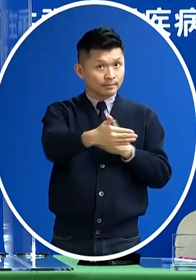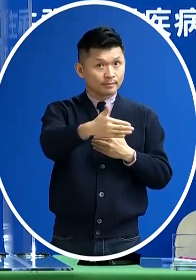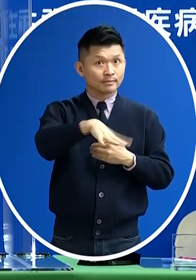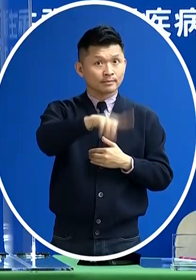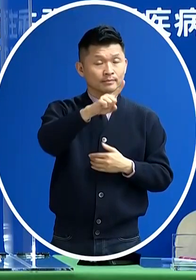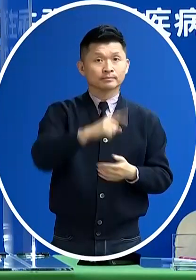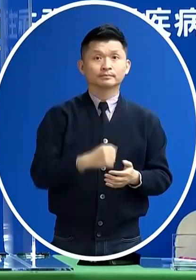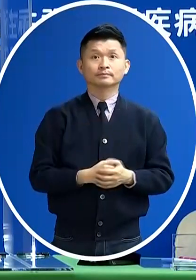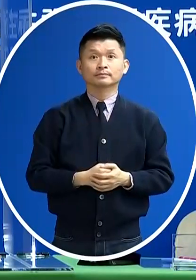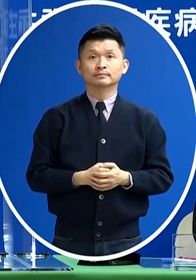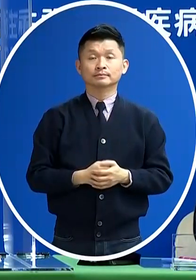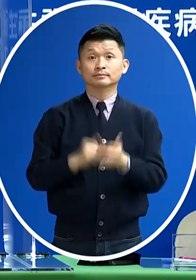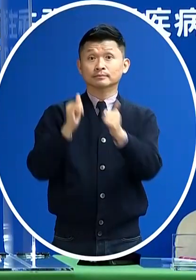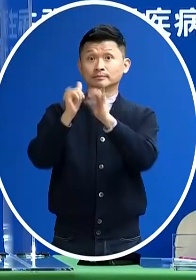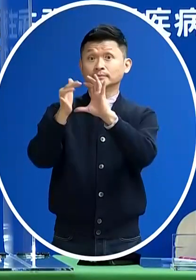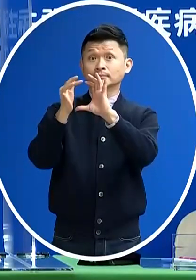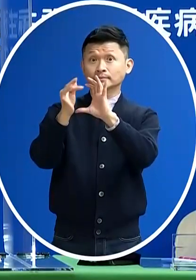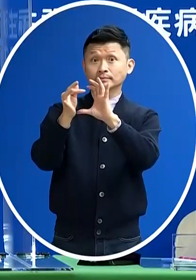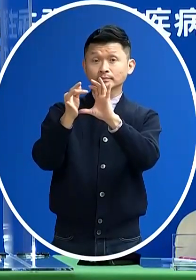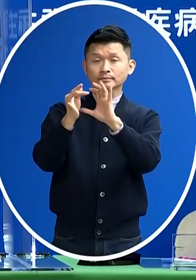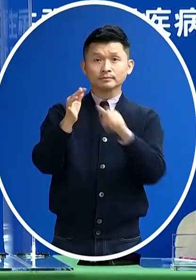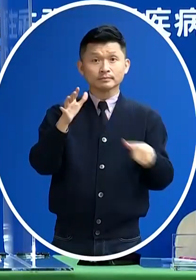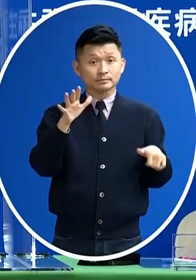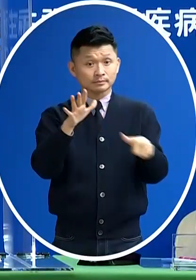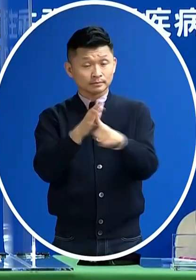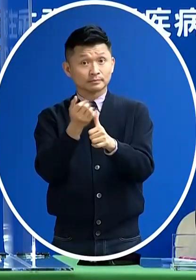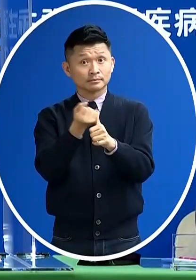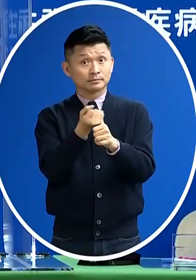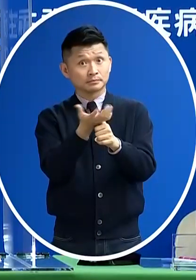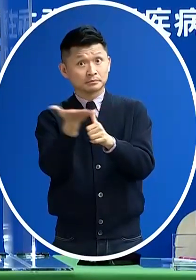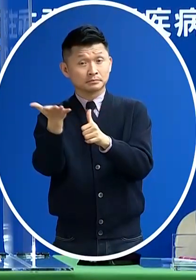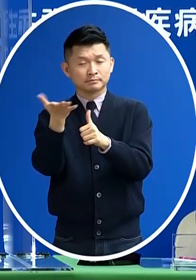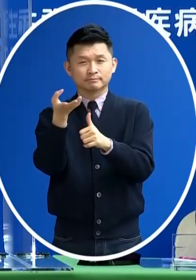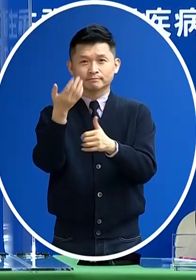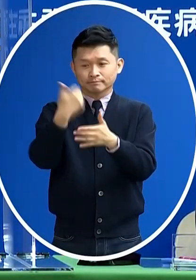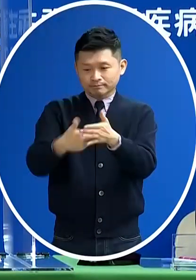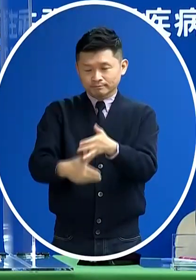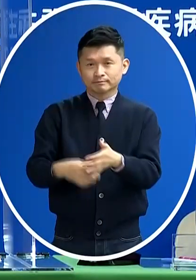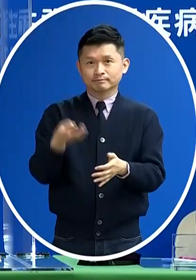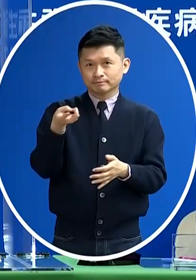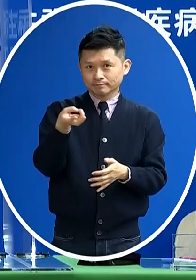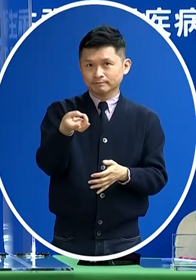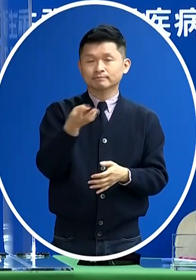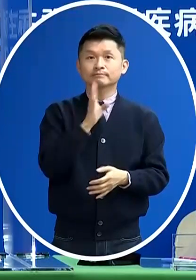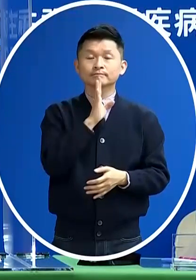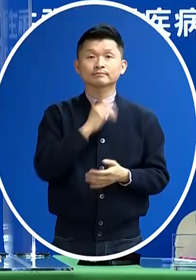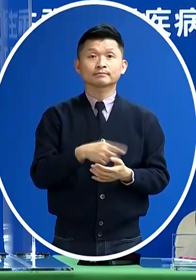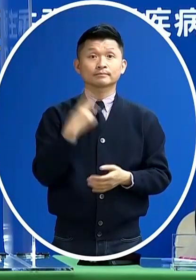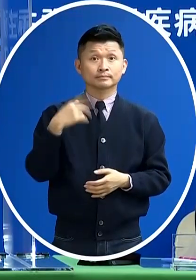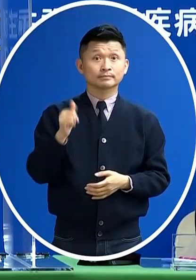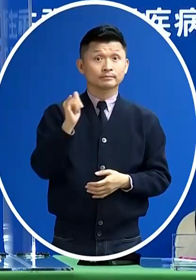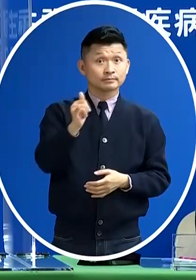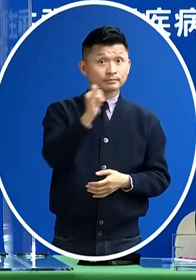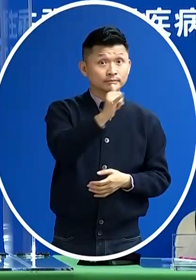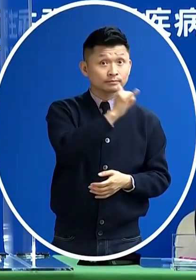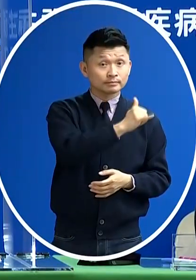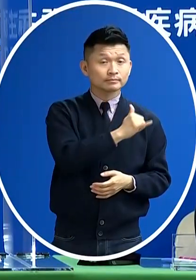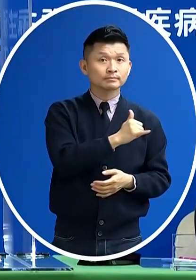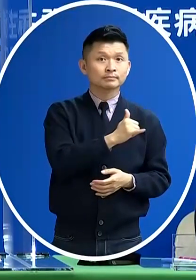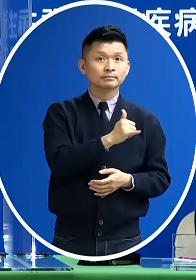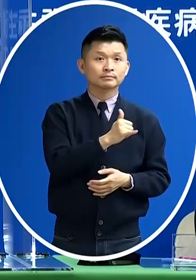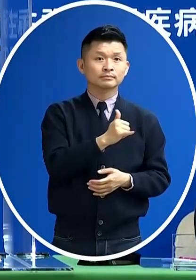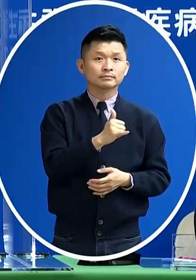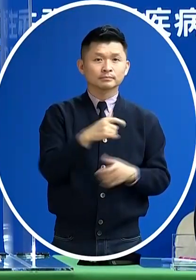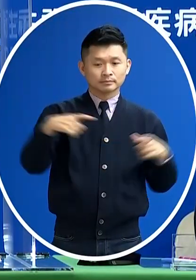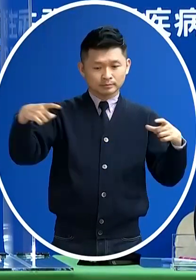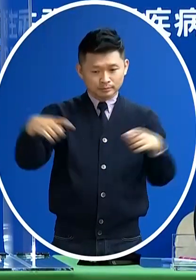样的一个社区流的可能性的病毒相对的少，那在移动的时候当然这基本的少，那扩散